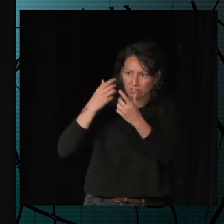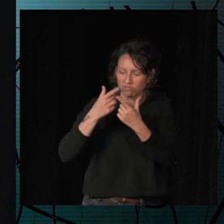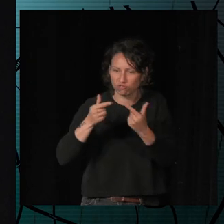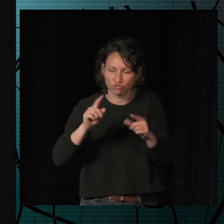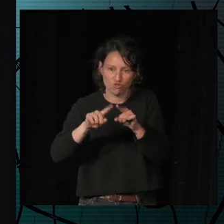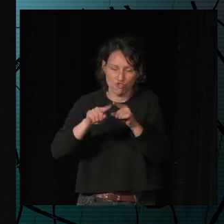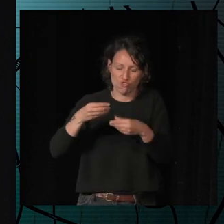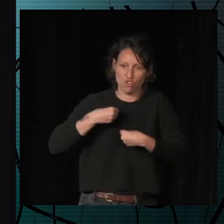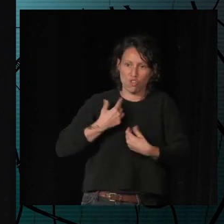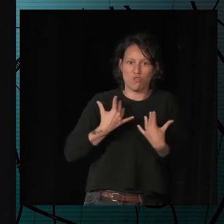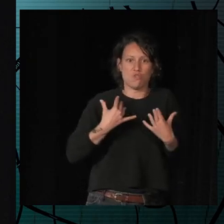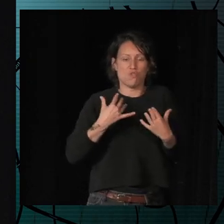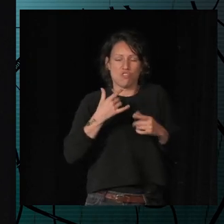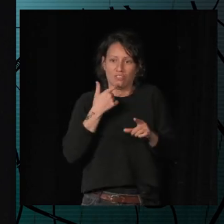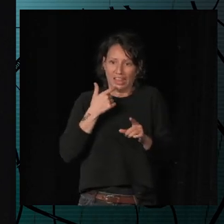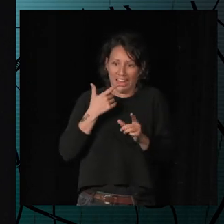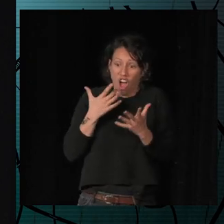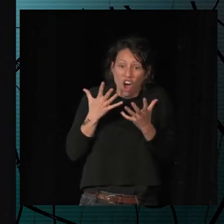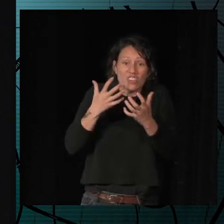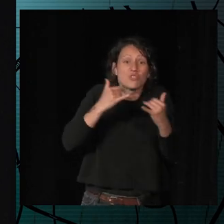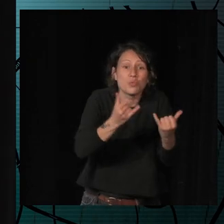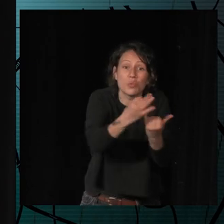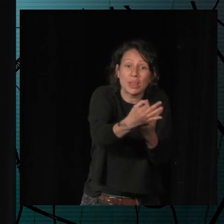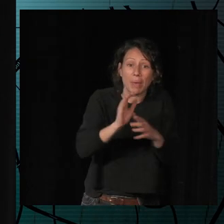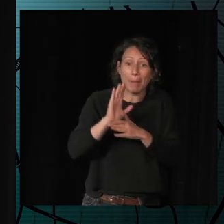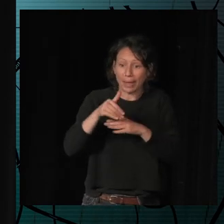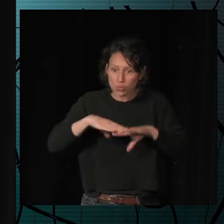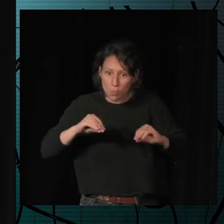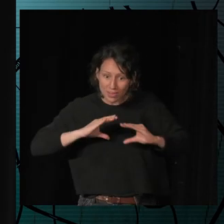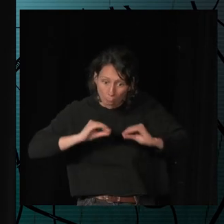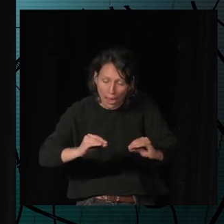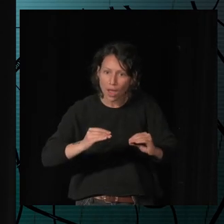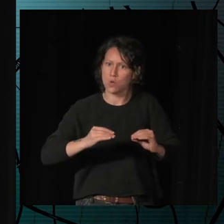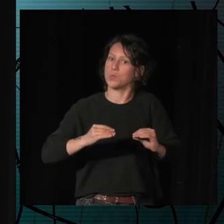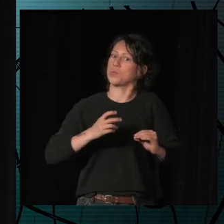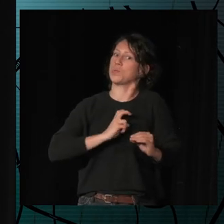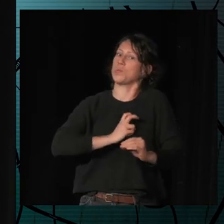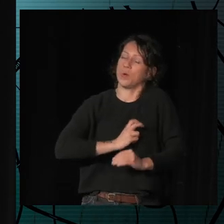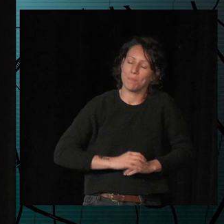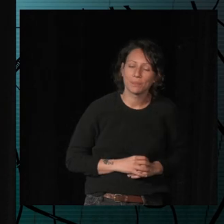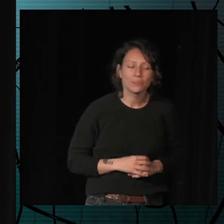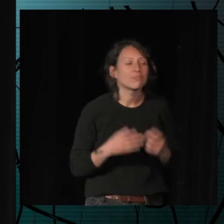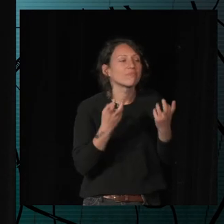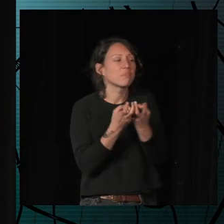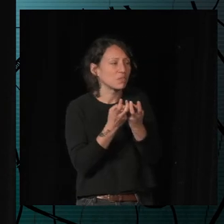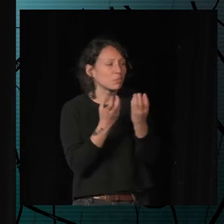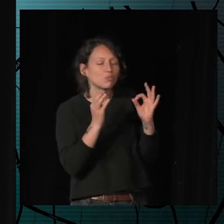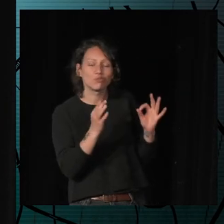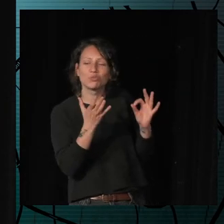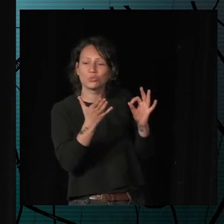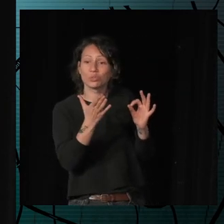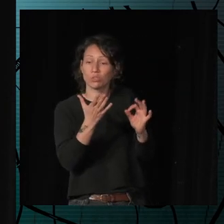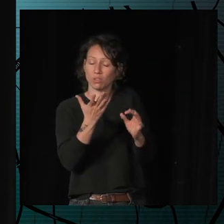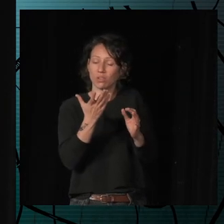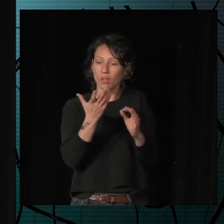pas toujours justement tu parles de lieu où on n pas envie d'être et juste avant tu parles de timing et d'appréhension de la peur si on fait le pont avec la